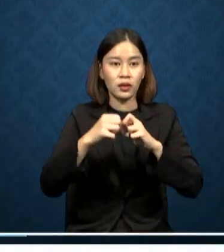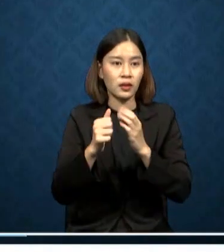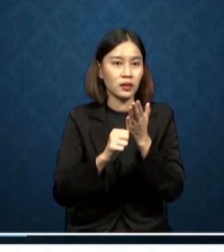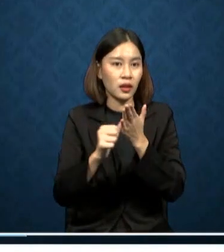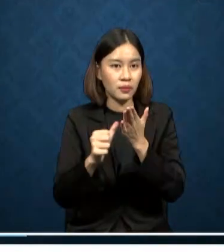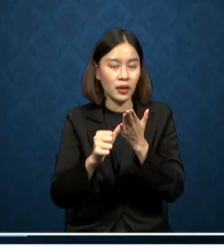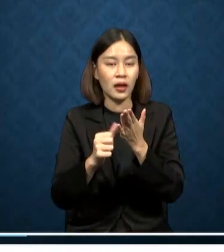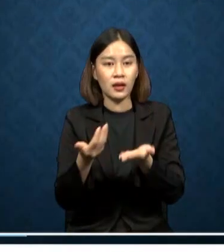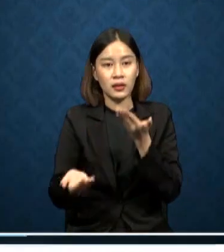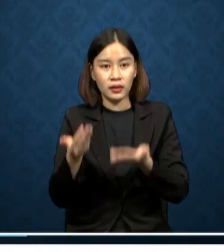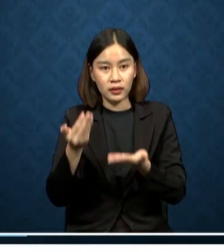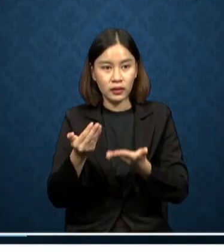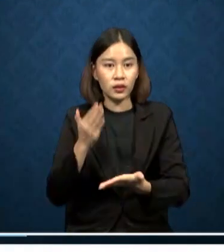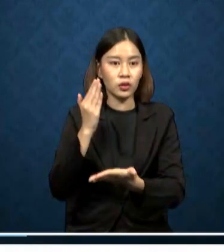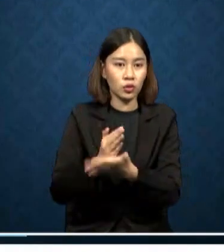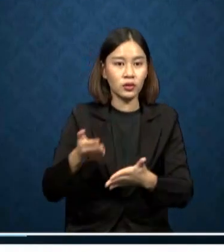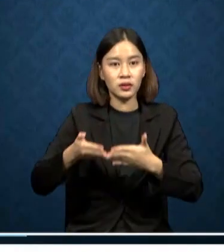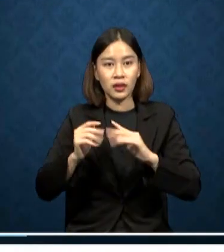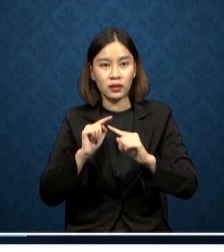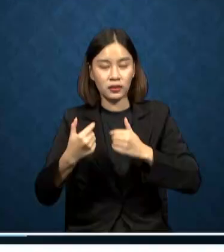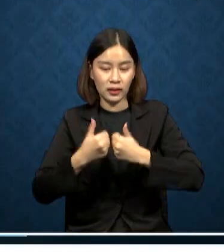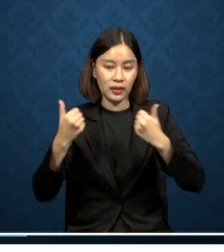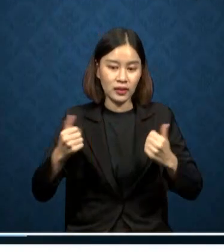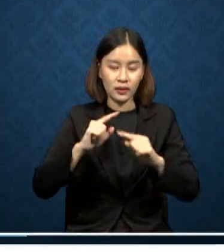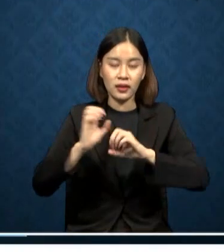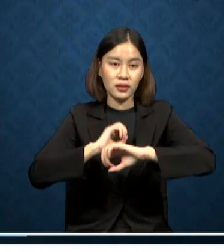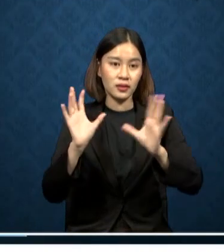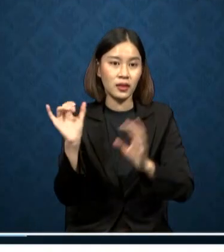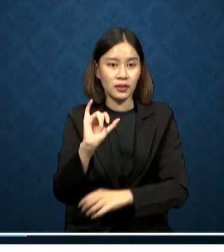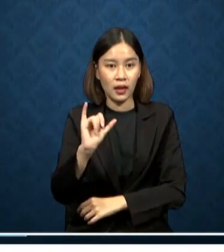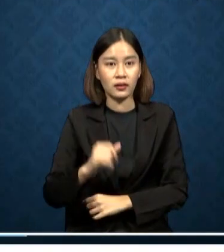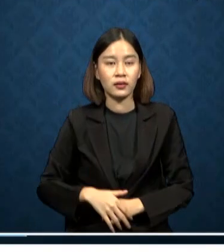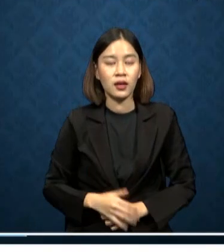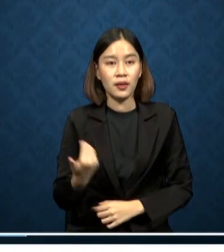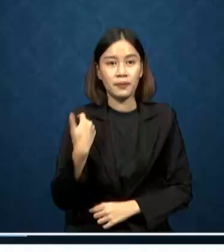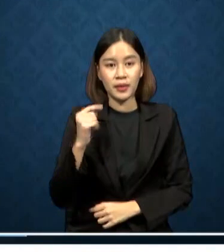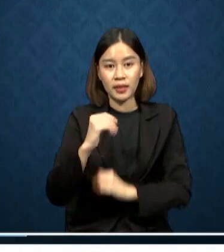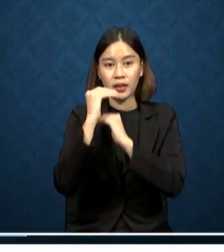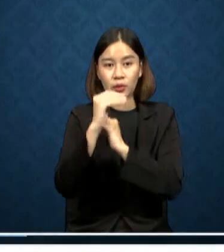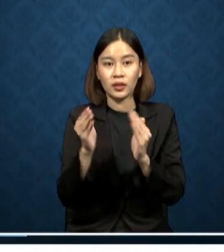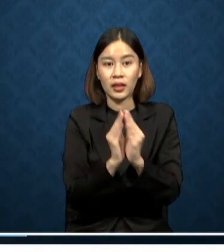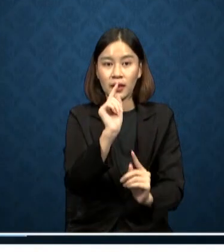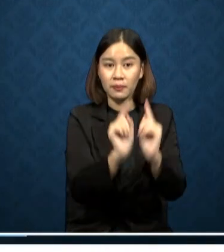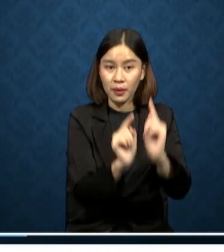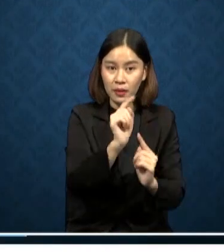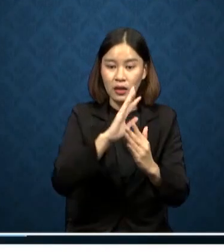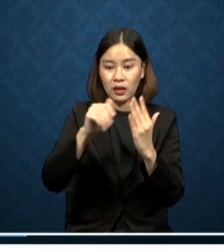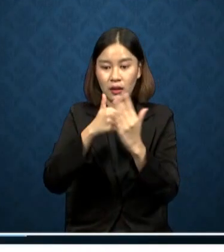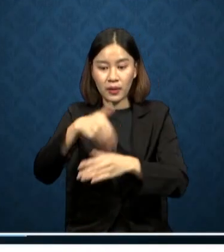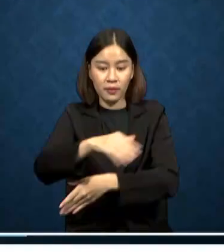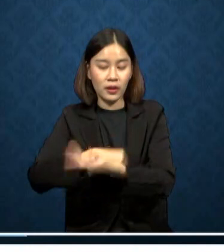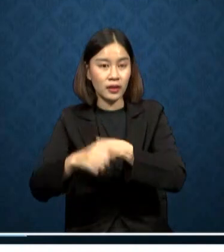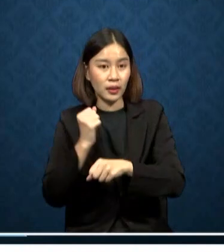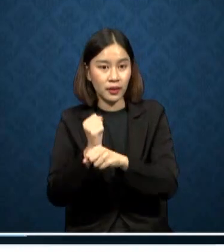ะหรอการหุดยางการจดตั้งและขยายมุชนที่ชดเจน มีการกำัดตัชีวัตรและแผนปิัิการ